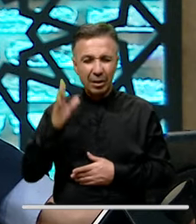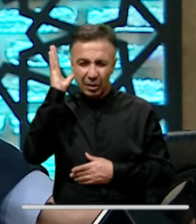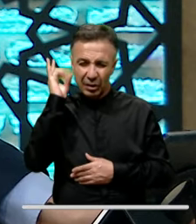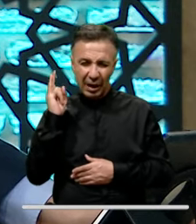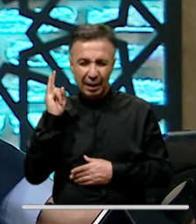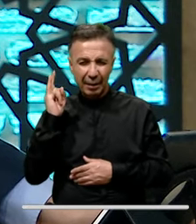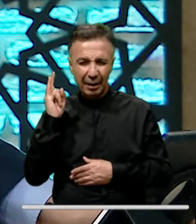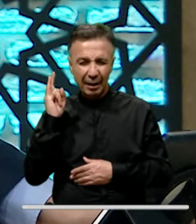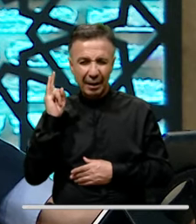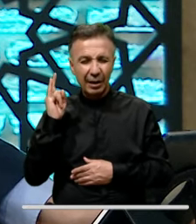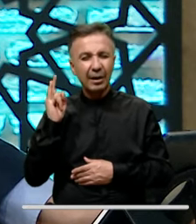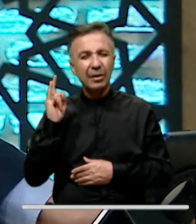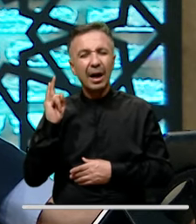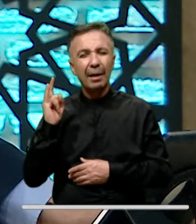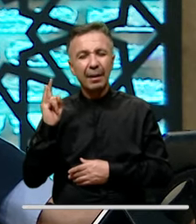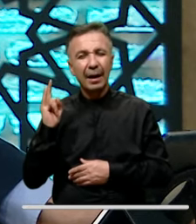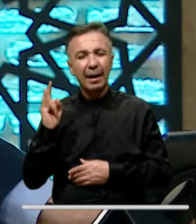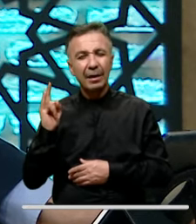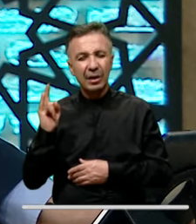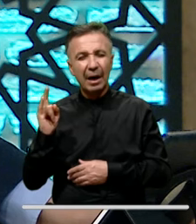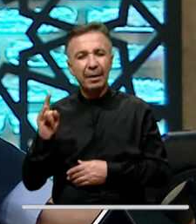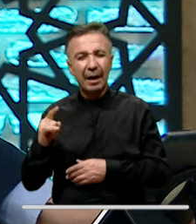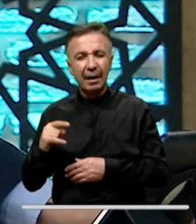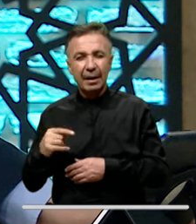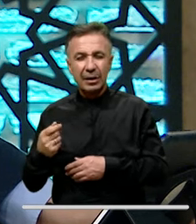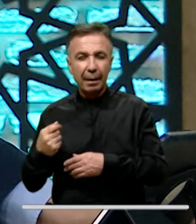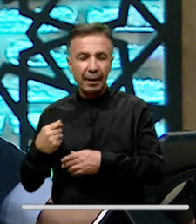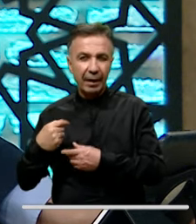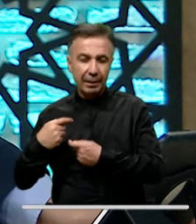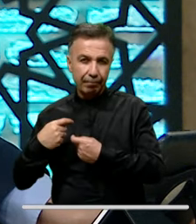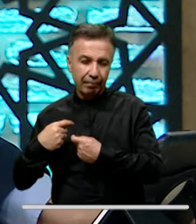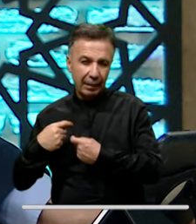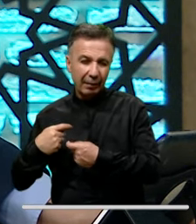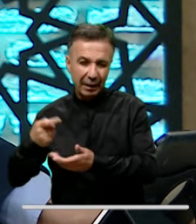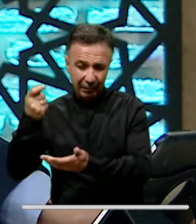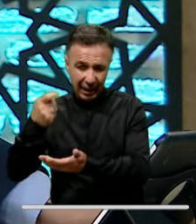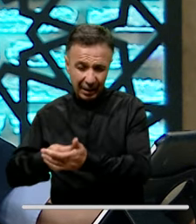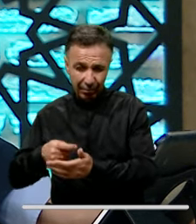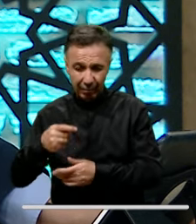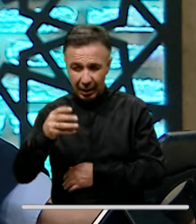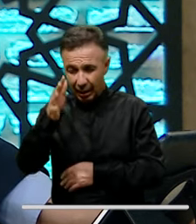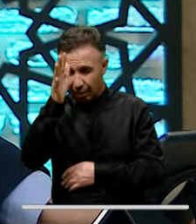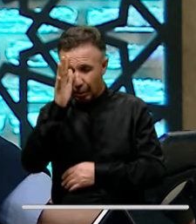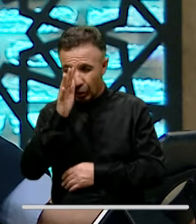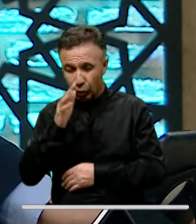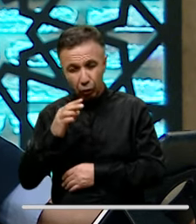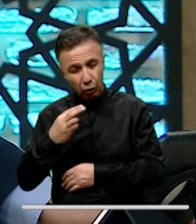elektrik ve kaçak su kullanımı falan var. Yıllar yıllar evvel dedi. Pişmanlığını da hali hazırda